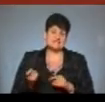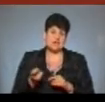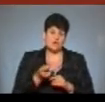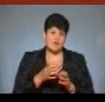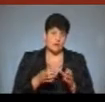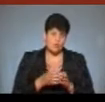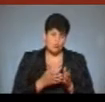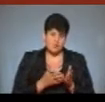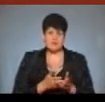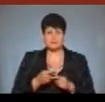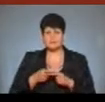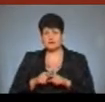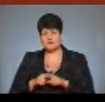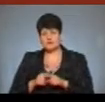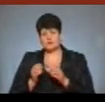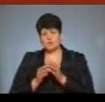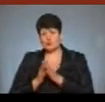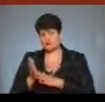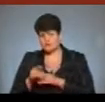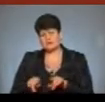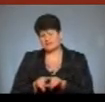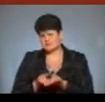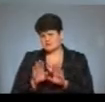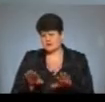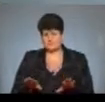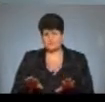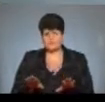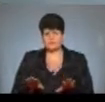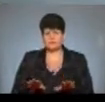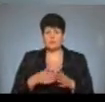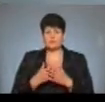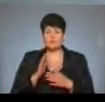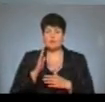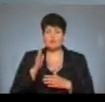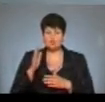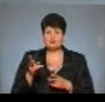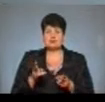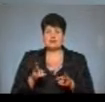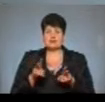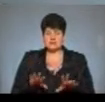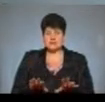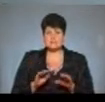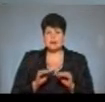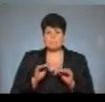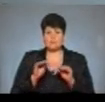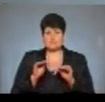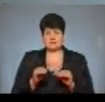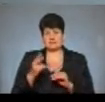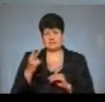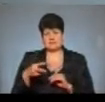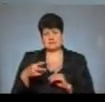Зернова група і технічні культури так само. Тобто прогнозу залишається десь досіяти ще в